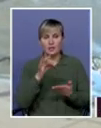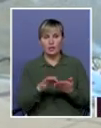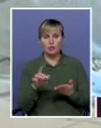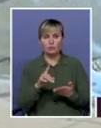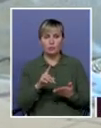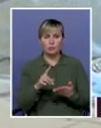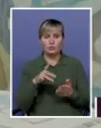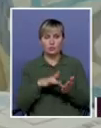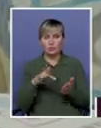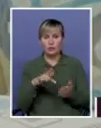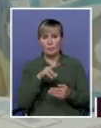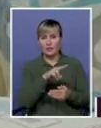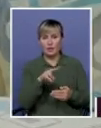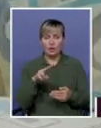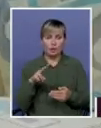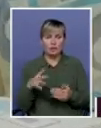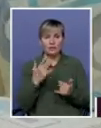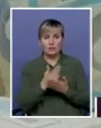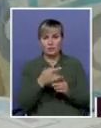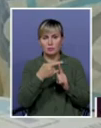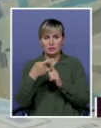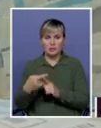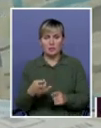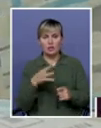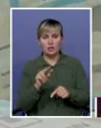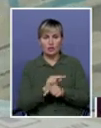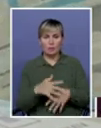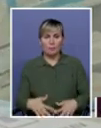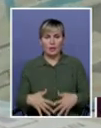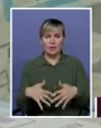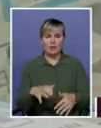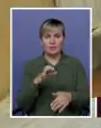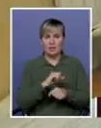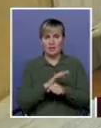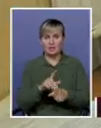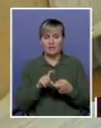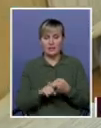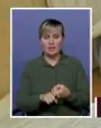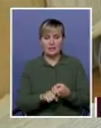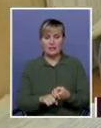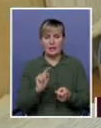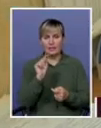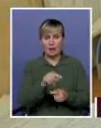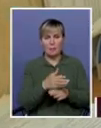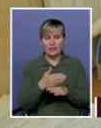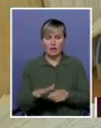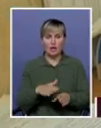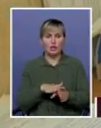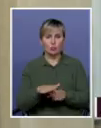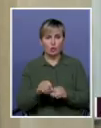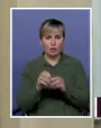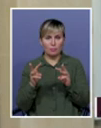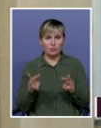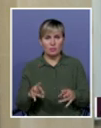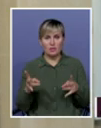что на базе Центра перинатологии есть провизорный центр для лечения беременных с коронавирусной инфекцией. Там отделение полностью